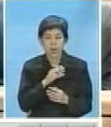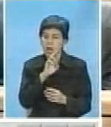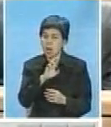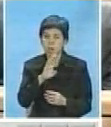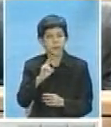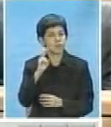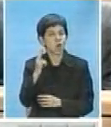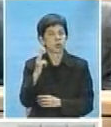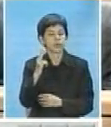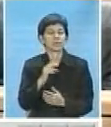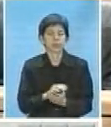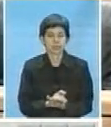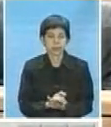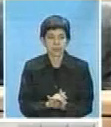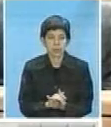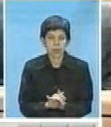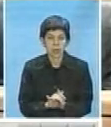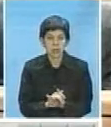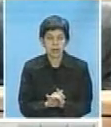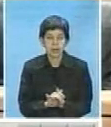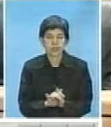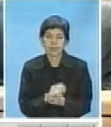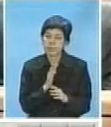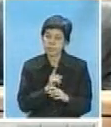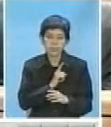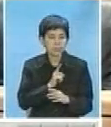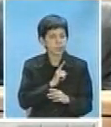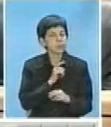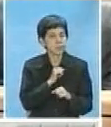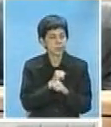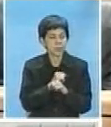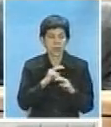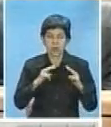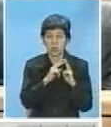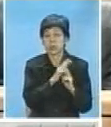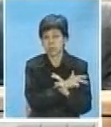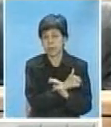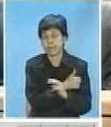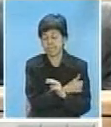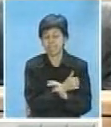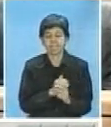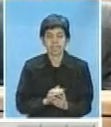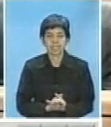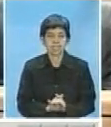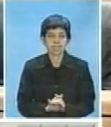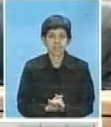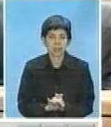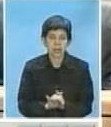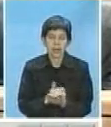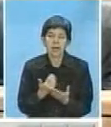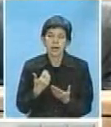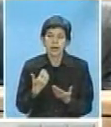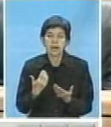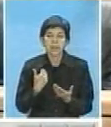ะครับอยู่ในผู้รับผิดชอบก็คือกระทรวงสาธารณสุขนะครับมันทำให้เกิด